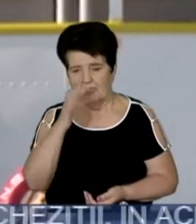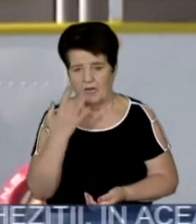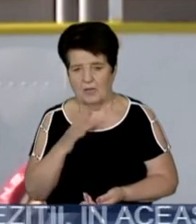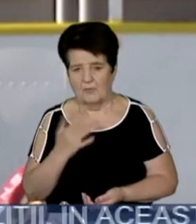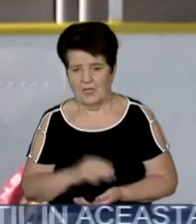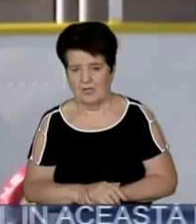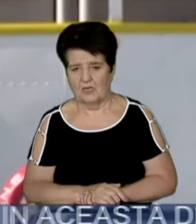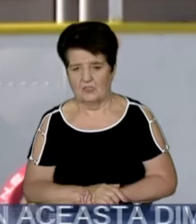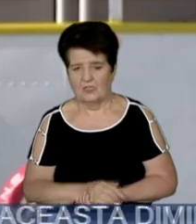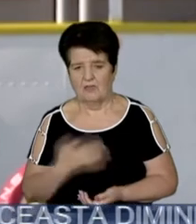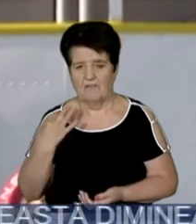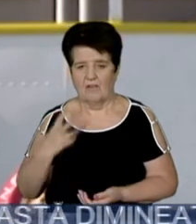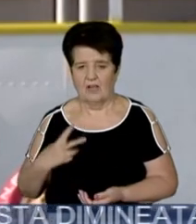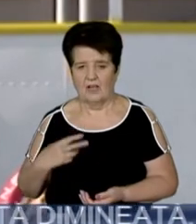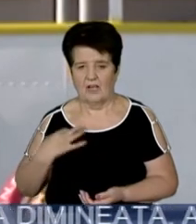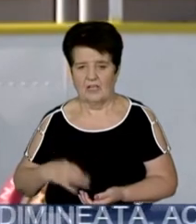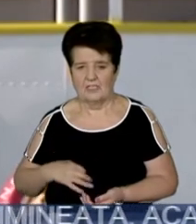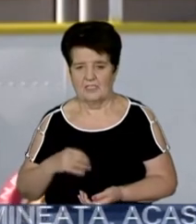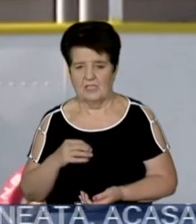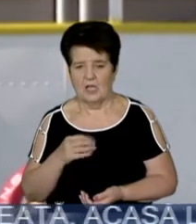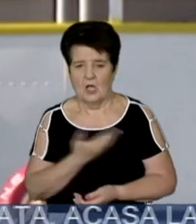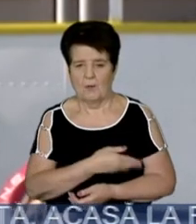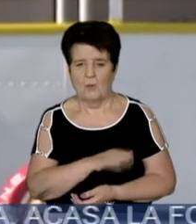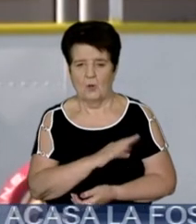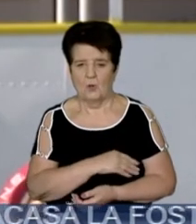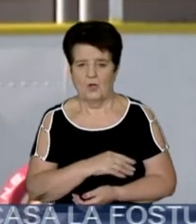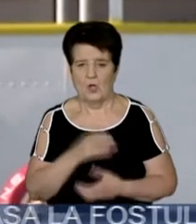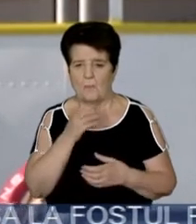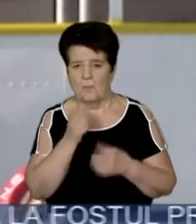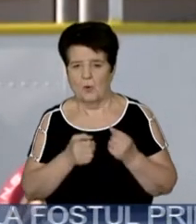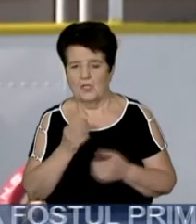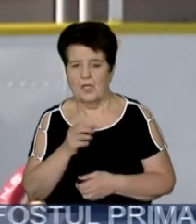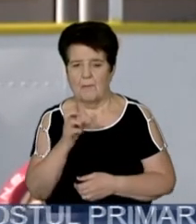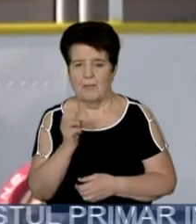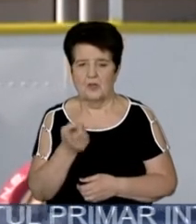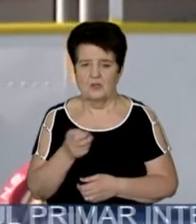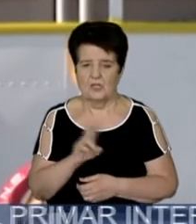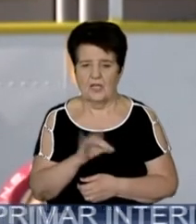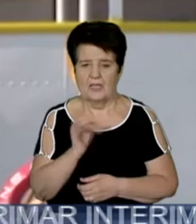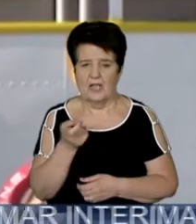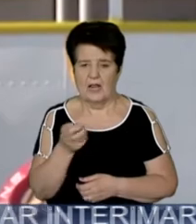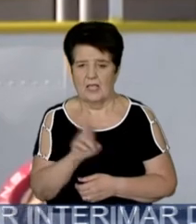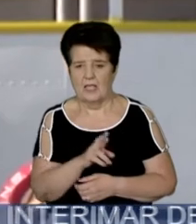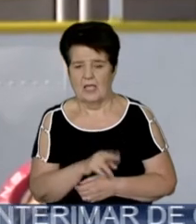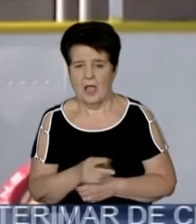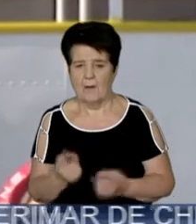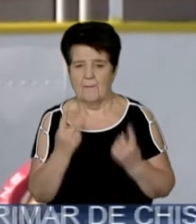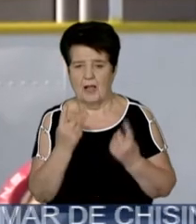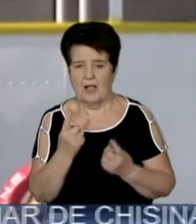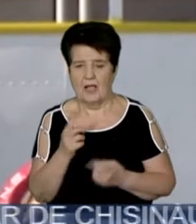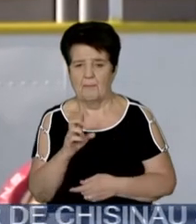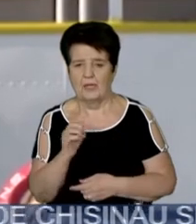Americii, Franța, Polonia, Portugalia, Belgia, Italia, Marea